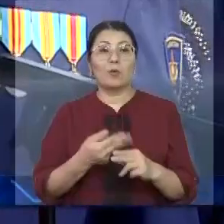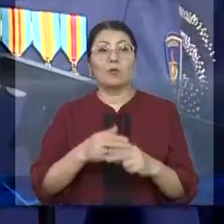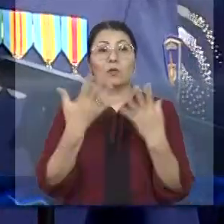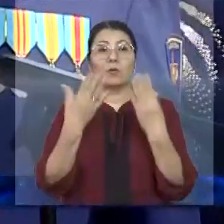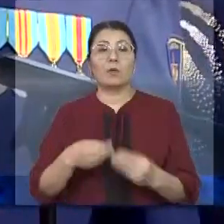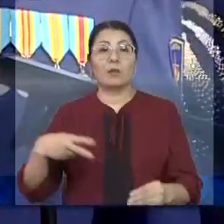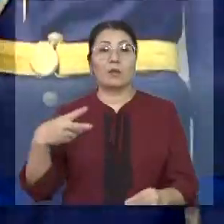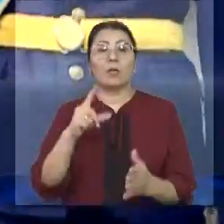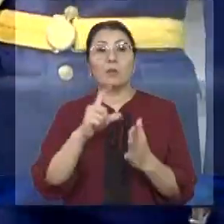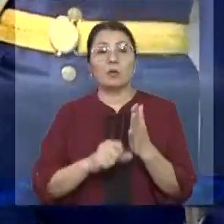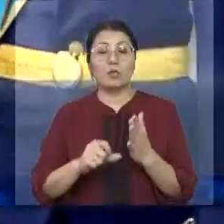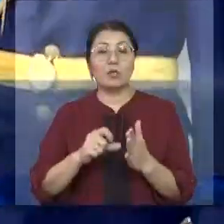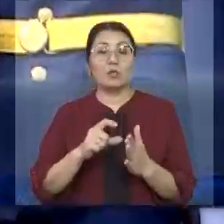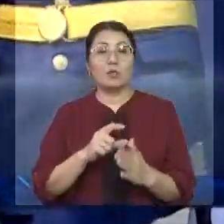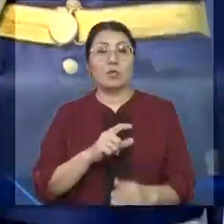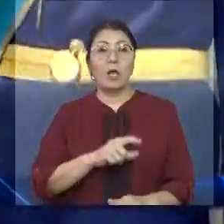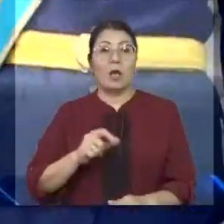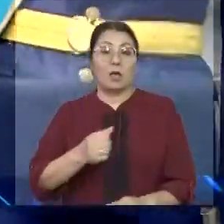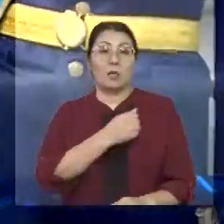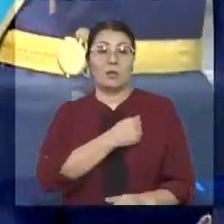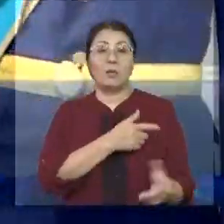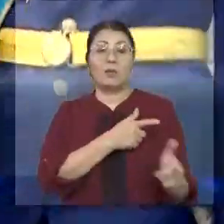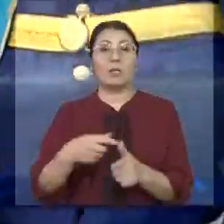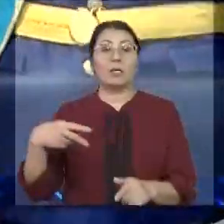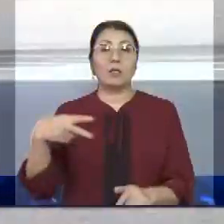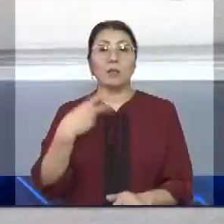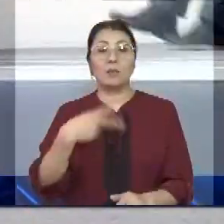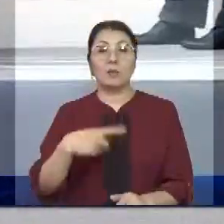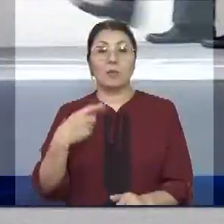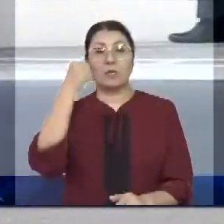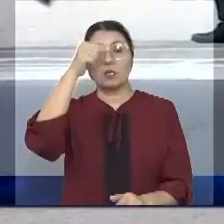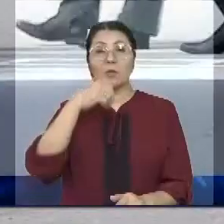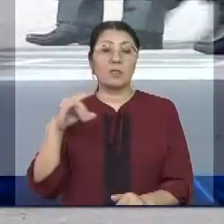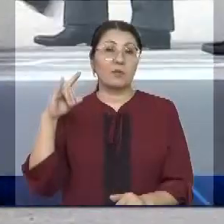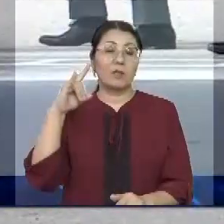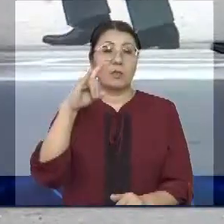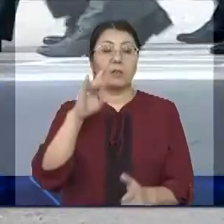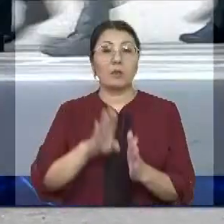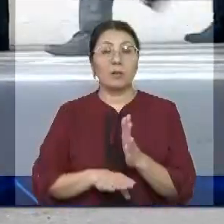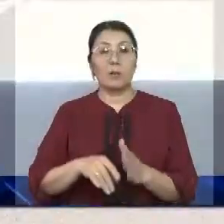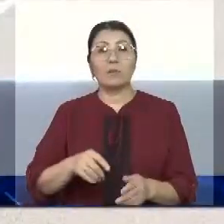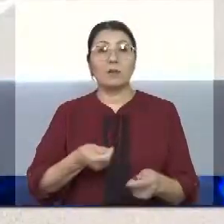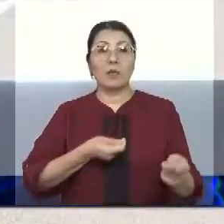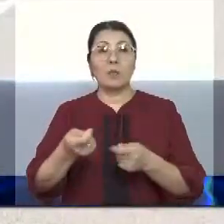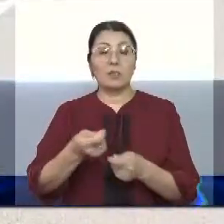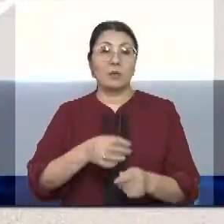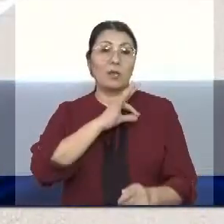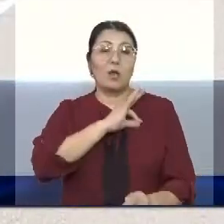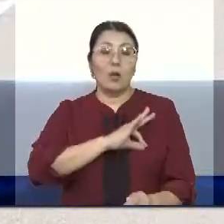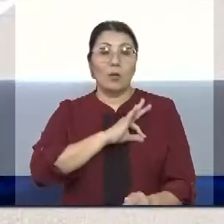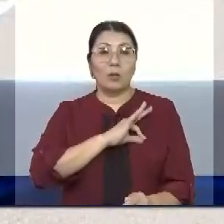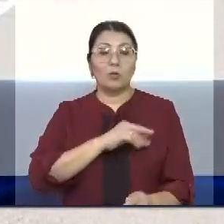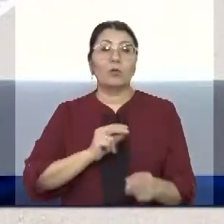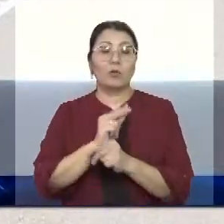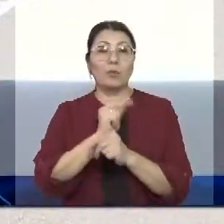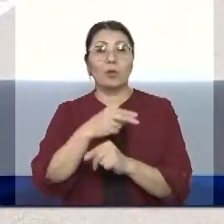институт 2700-ден аса офицерді даярлады. 2021 жылдан бері ұшқышсыз басқарылатын әуе құрылғыларын қолдануды үйретеді.